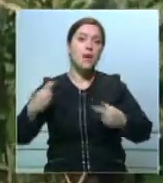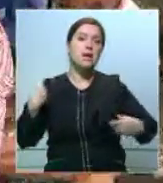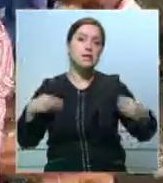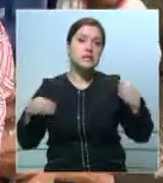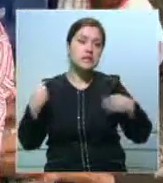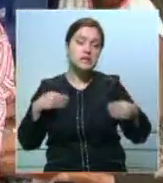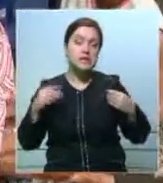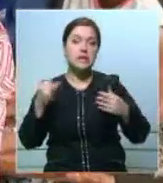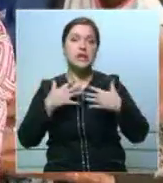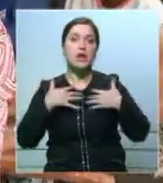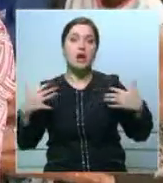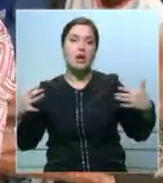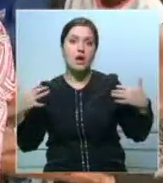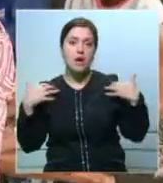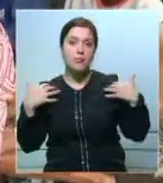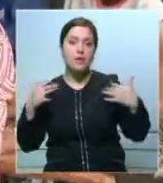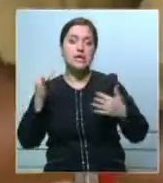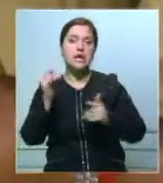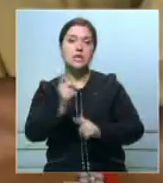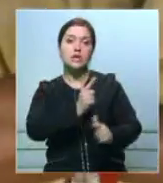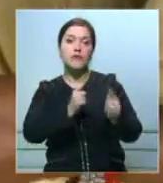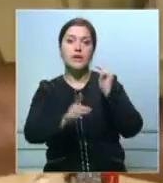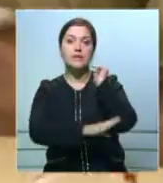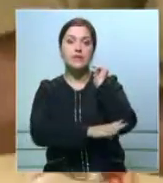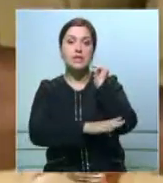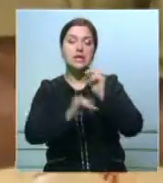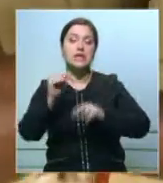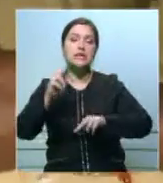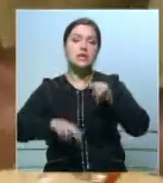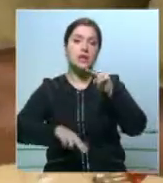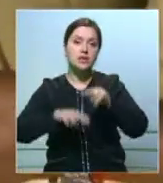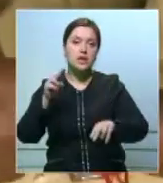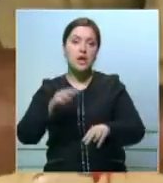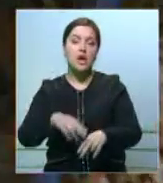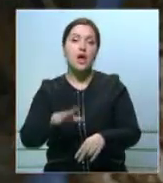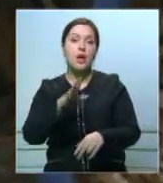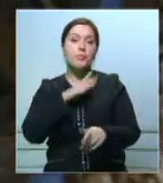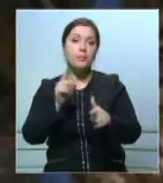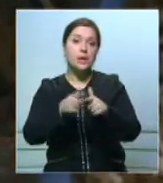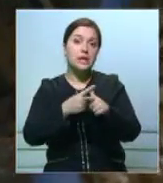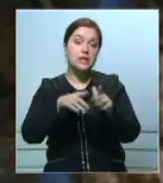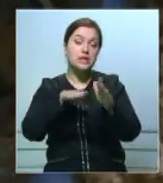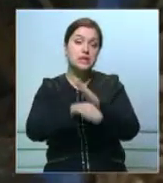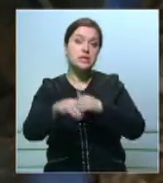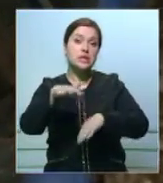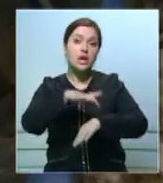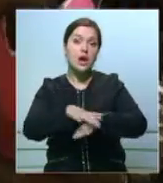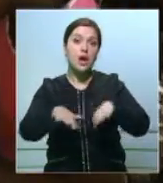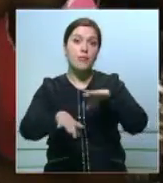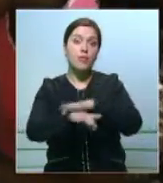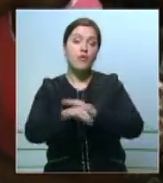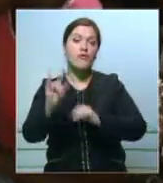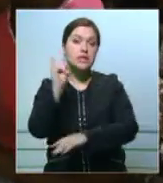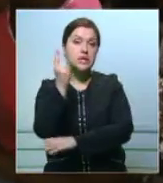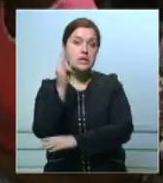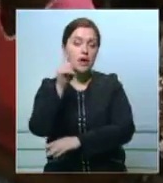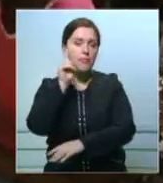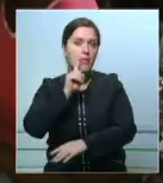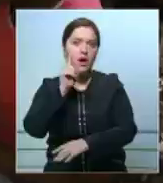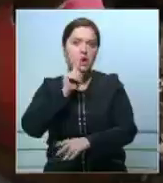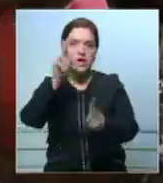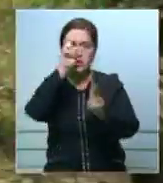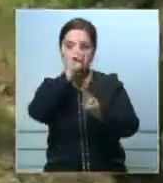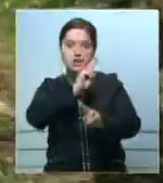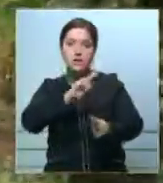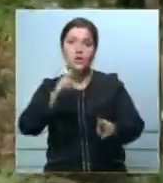пошивом одежды, разведением скота, заготовкой древесины и строительством. Были ли среди рабов дети, пока неизвестно,